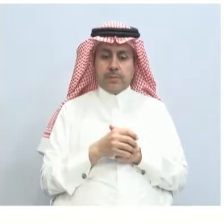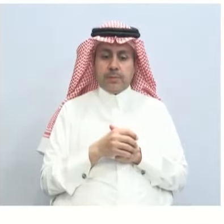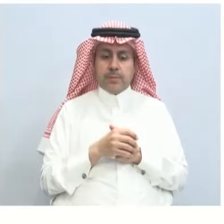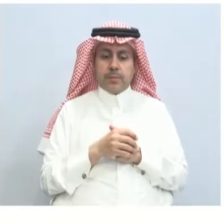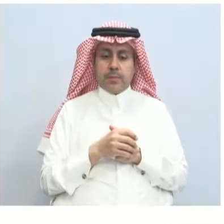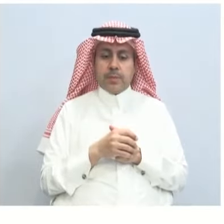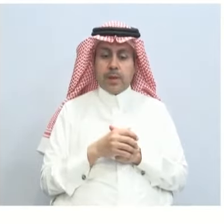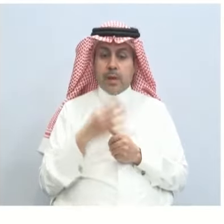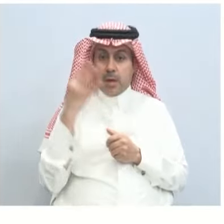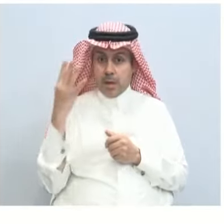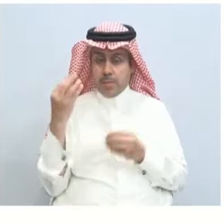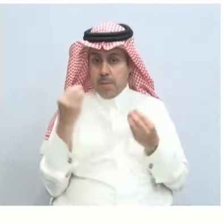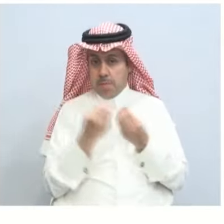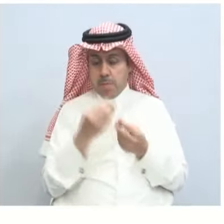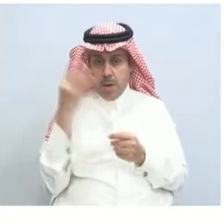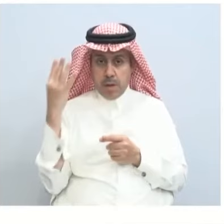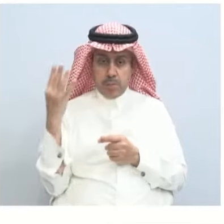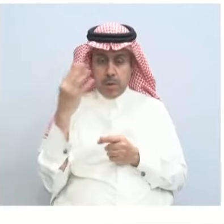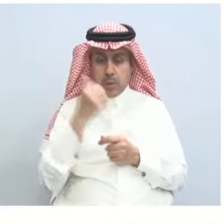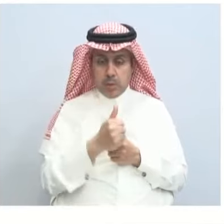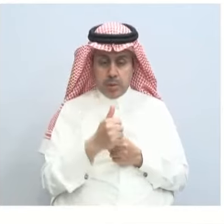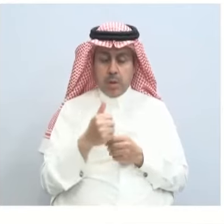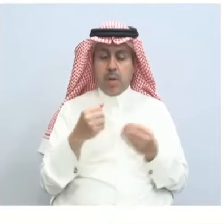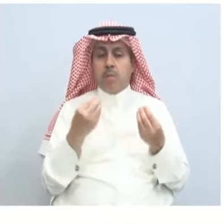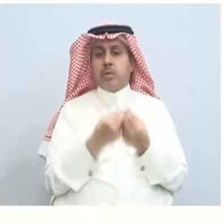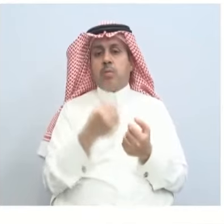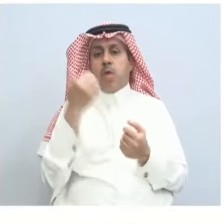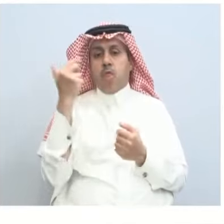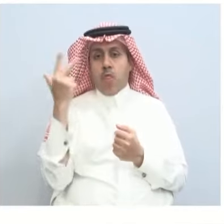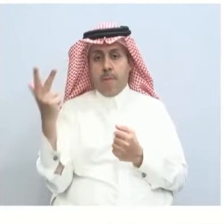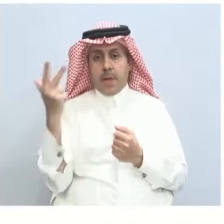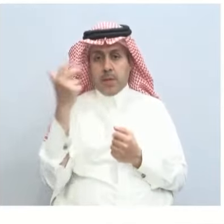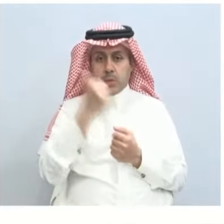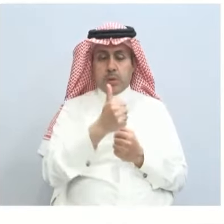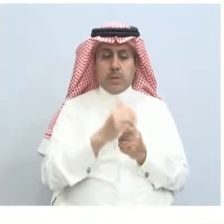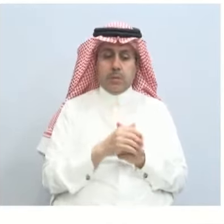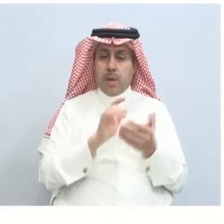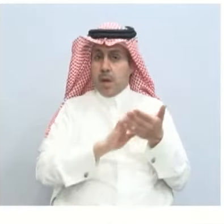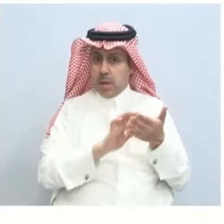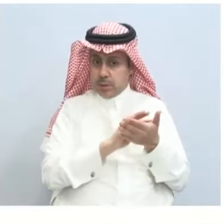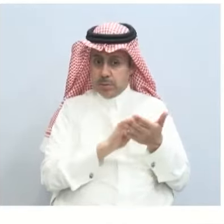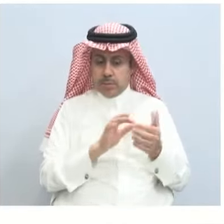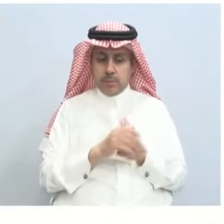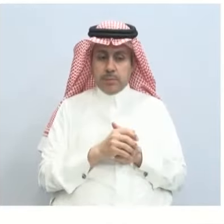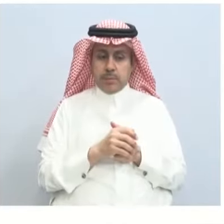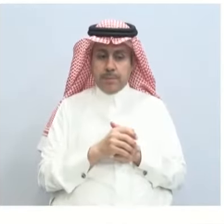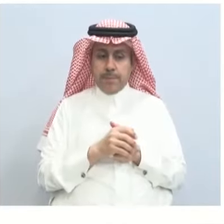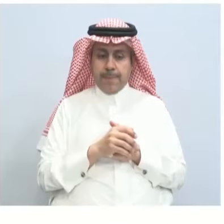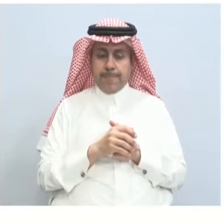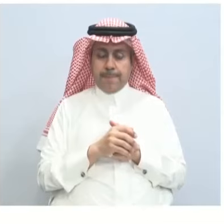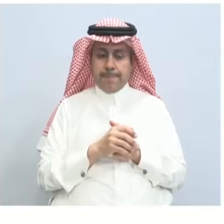4 زئ 64 حتكون 68 يعني وصلنا لمرحله ان نضطر للاله الحاسبه نقول ففت